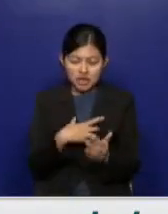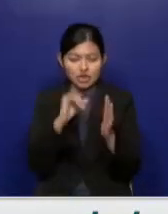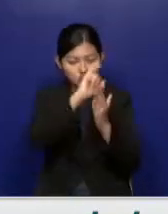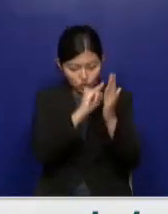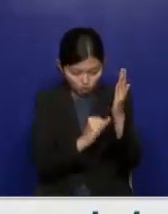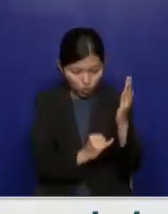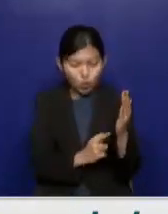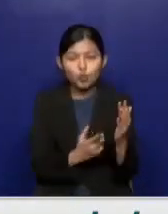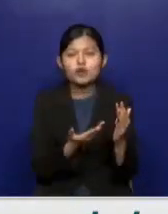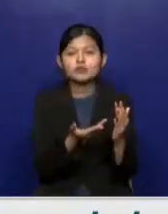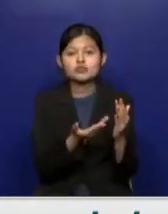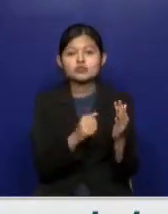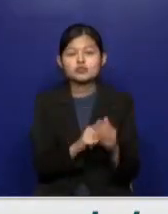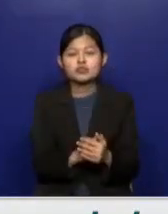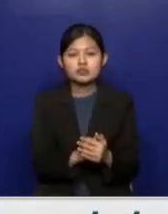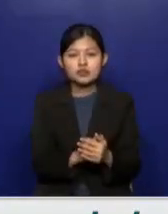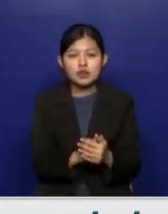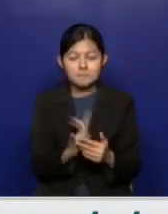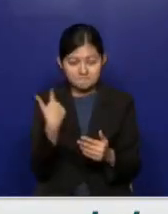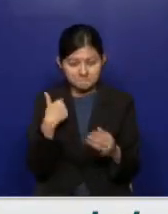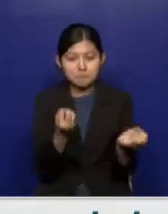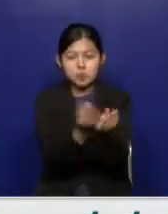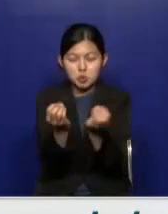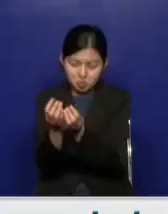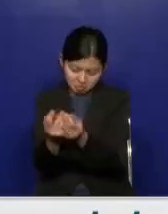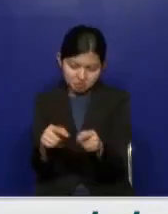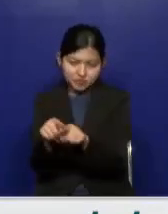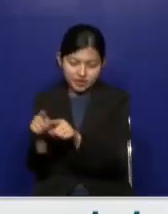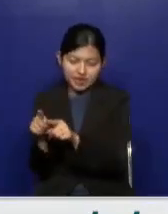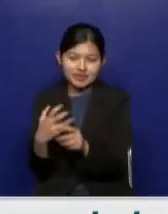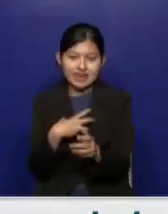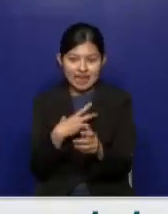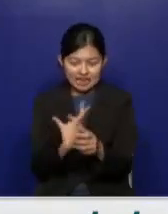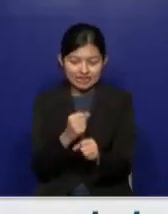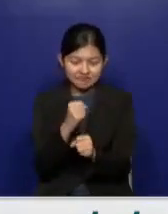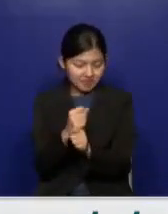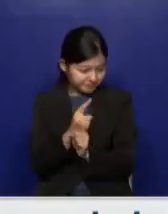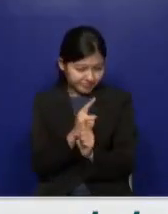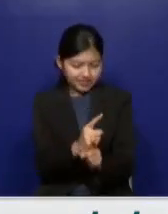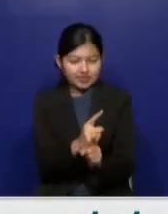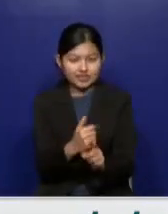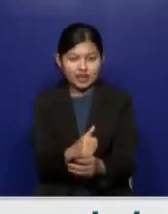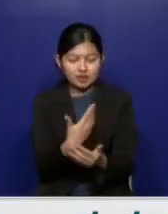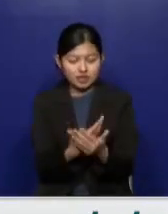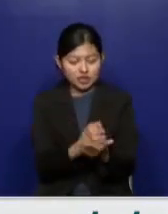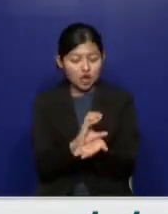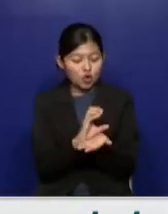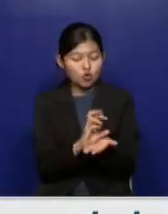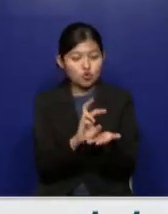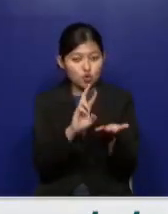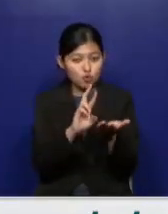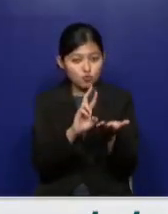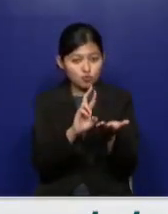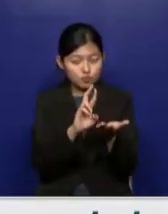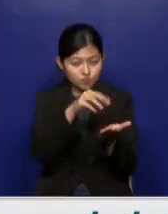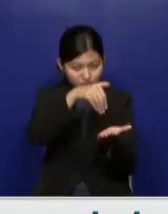พื้นที่ถ้าเป็นภัยอย่างเดียวกันก็ขอให้ปฏิบัติในลักษณะเดียวกันและสามารถที่จะใช้งบกลางนี้ได้ด้วยเช่นเดียวกันนะ